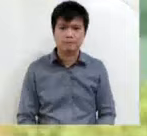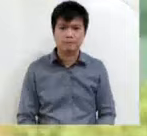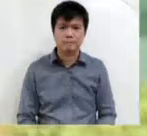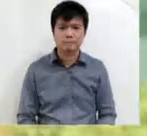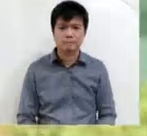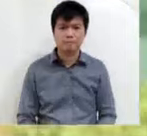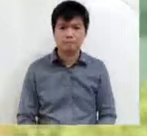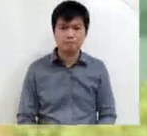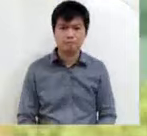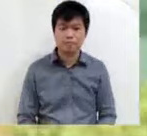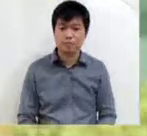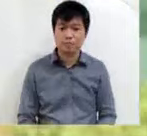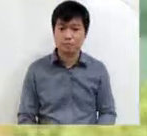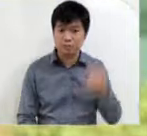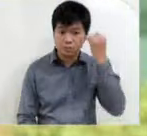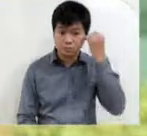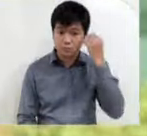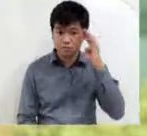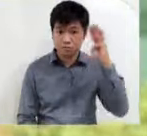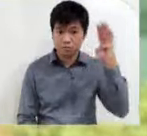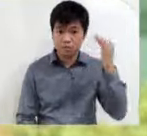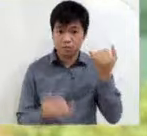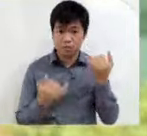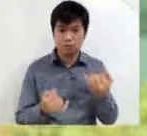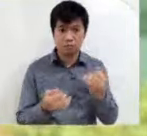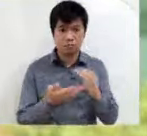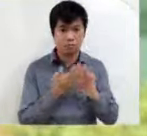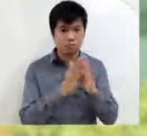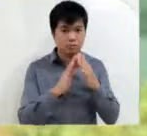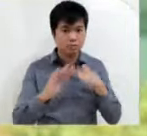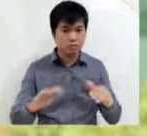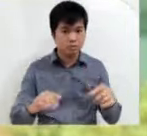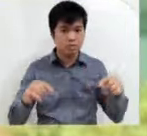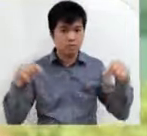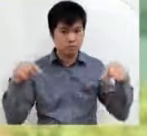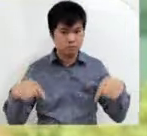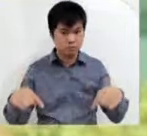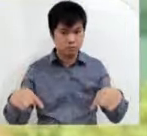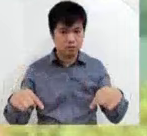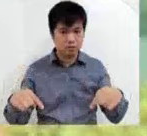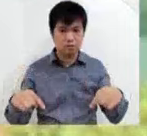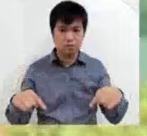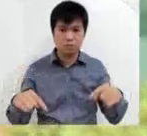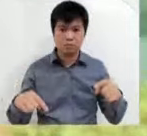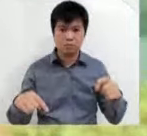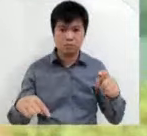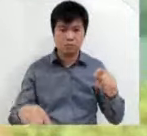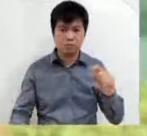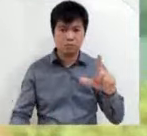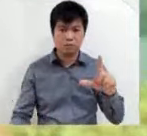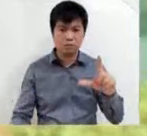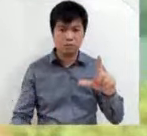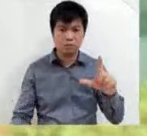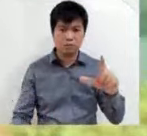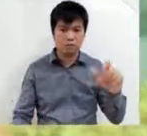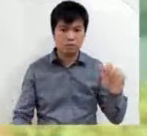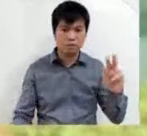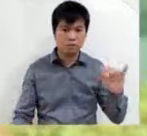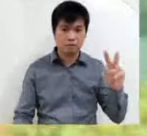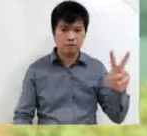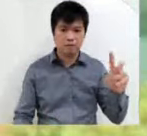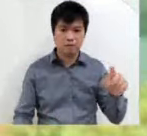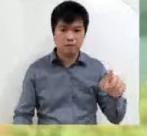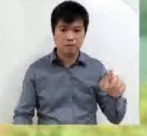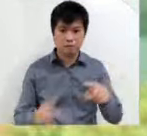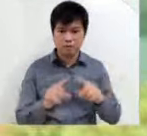Julius, sa ngayon ay tahimik yung airspace dito sa Tel Aviv. Pero kung susundan natin yung rocket trend sa nakalipas na